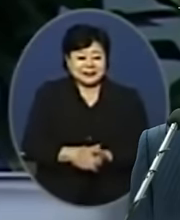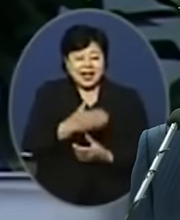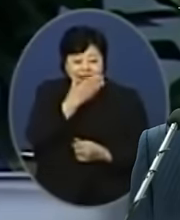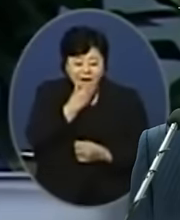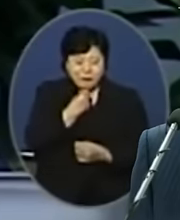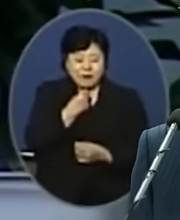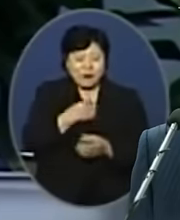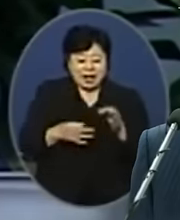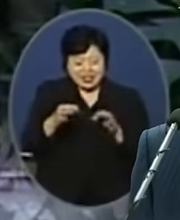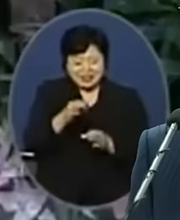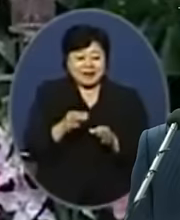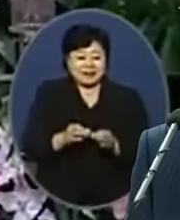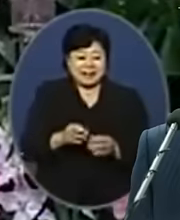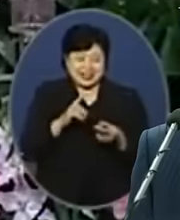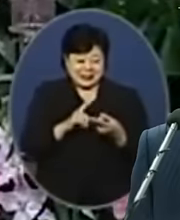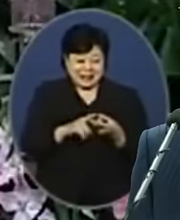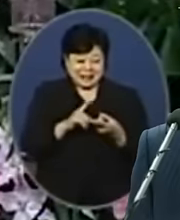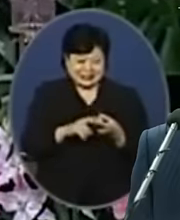행복한 경영 이야기의